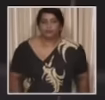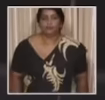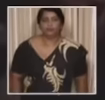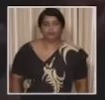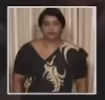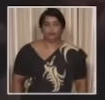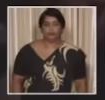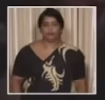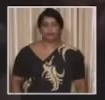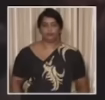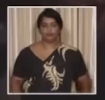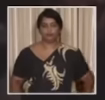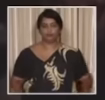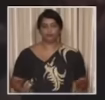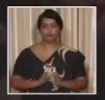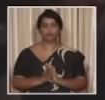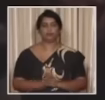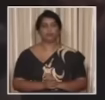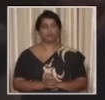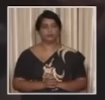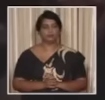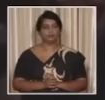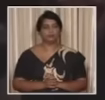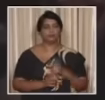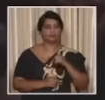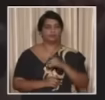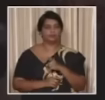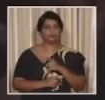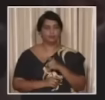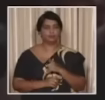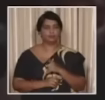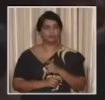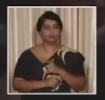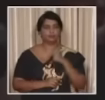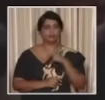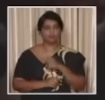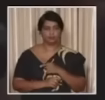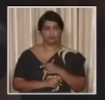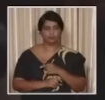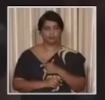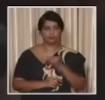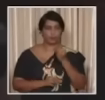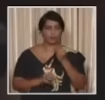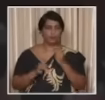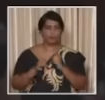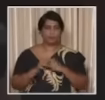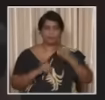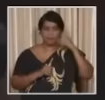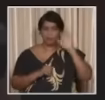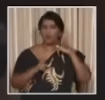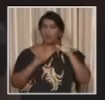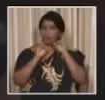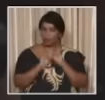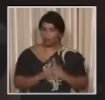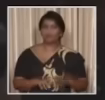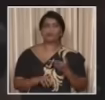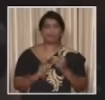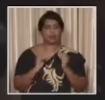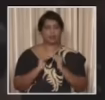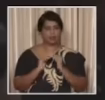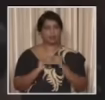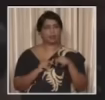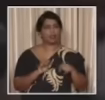garu katanayaka thumani meka tikak paranin idiripat karapu prashnayak namuth adatath eka galapenawa